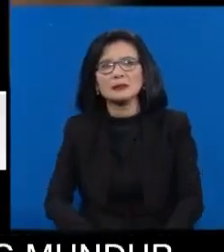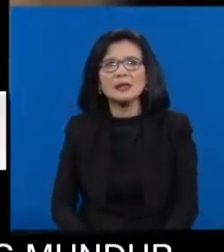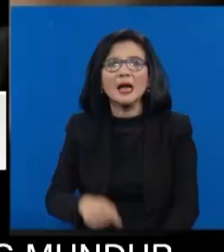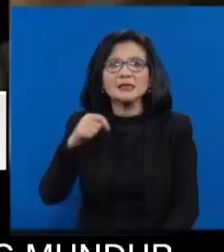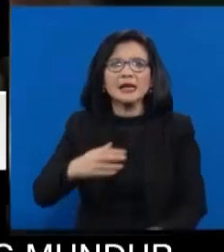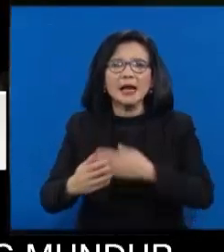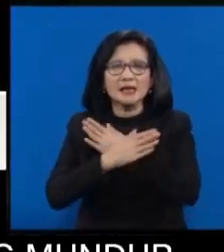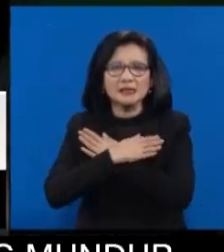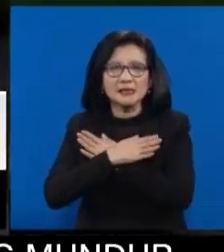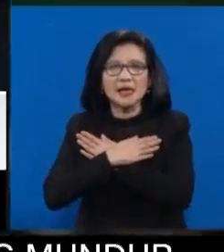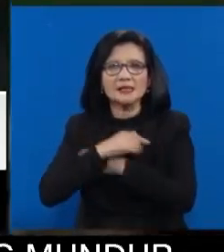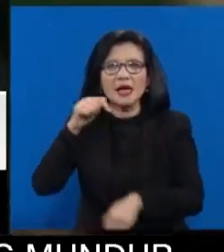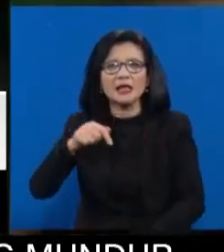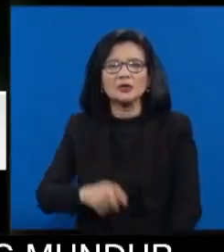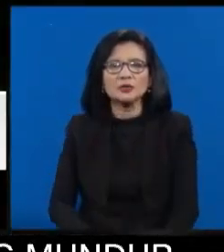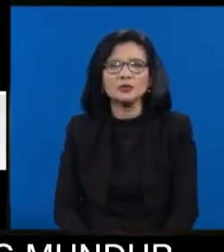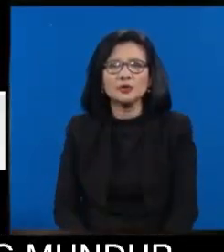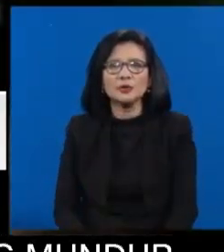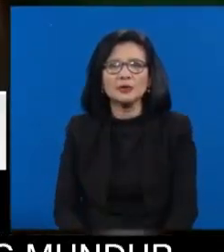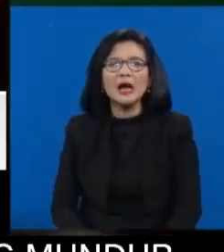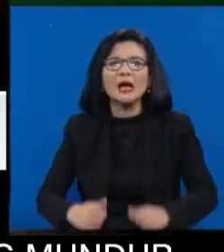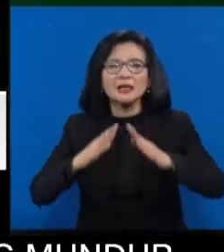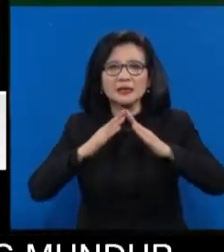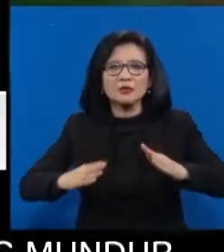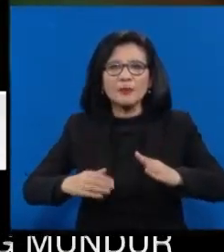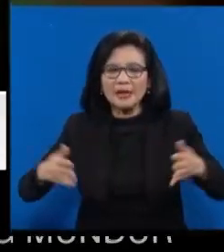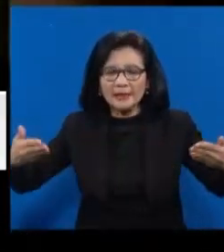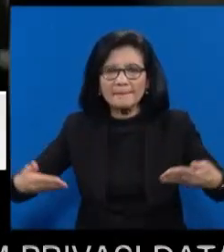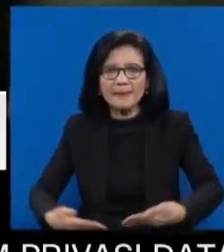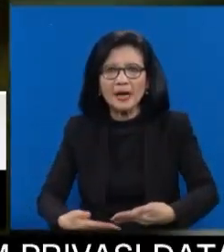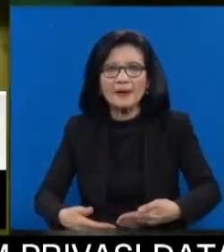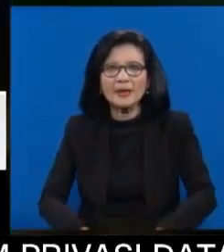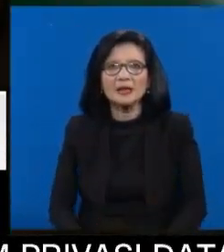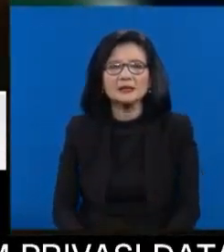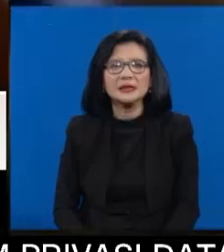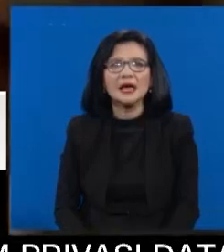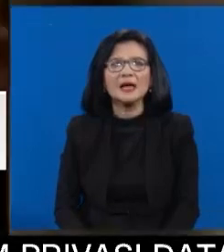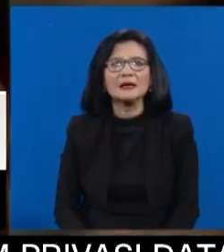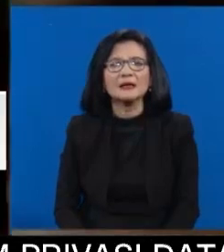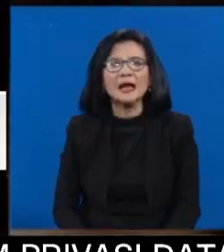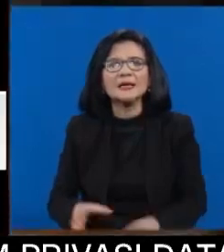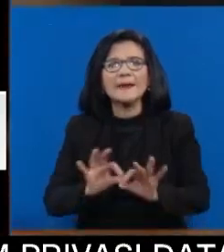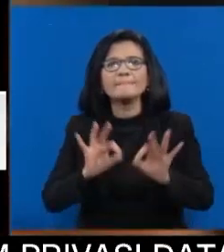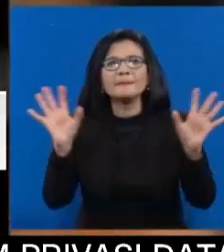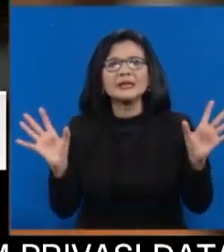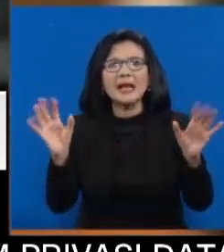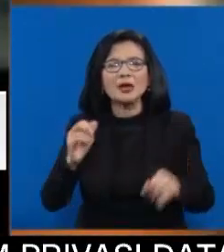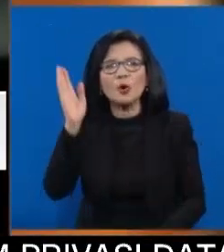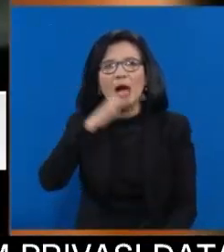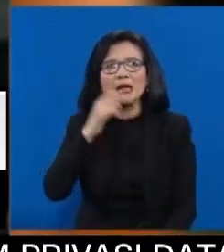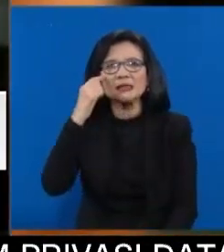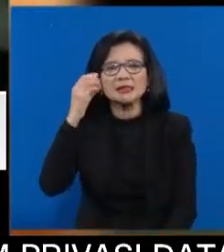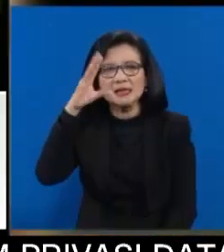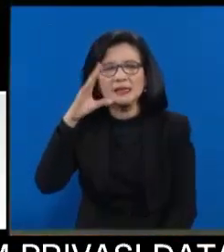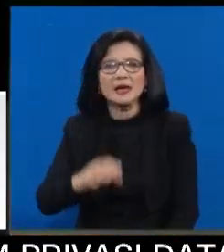jenazah perempuan bernama Lina itu disemayamkan di rumah duka dan dimakamkan di kawasan Rempoa Bintaro Pesanggerahan, Jakarta Selatan, Selasa siang.